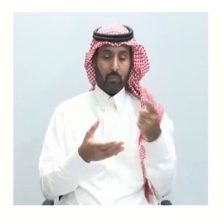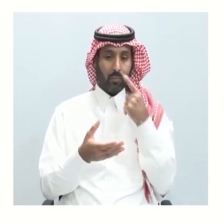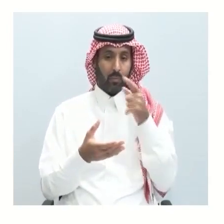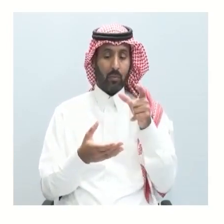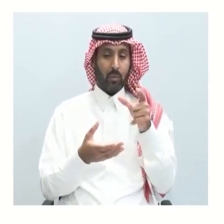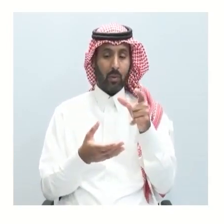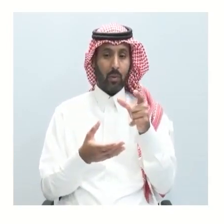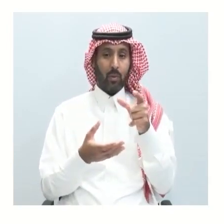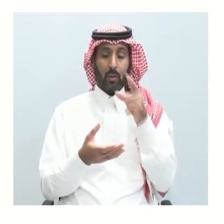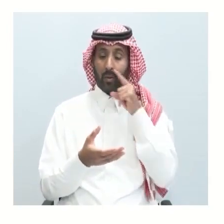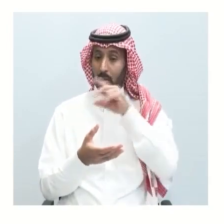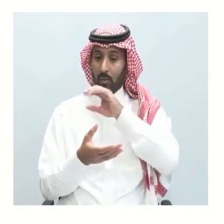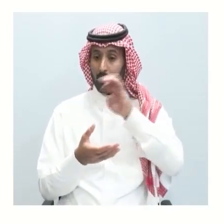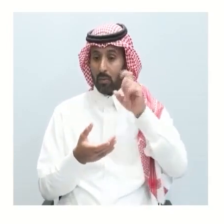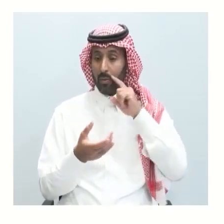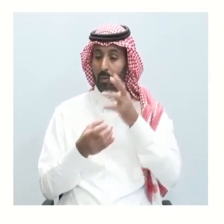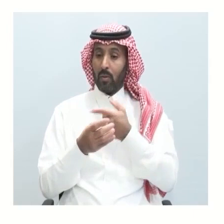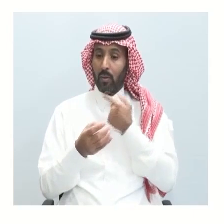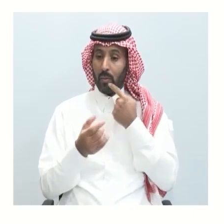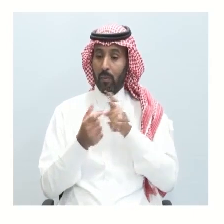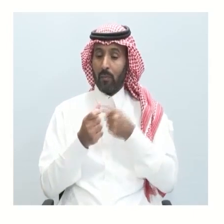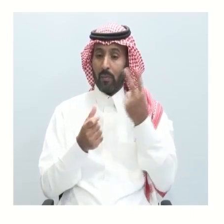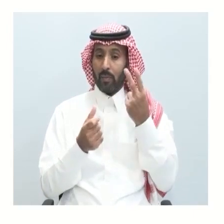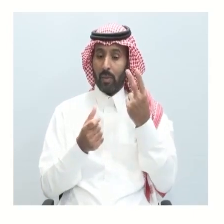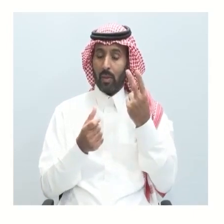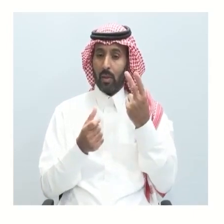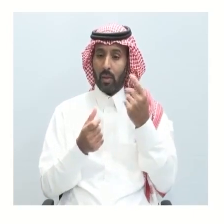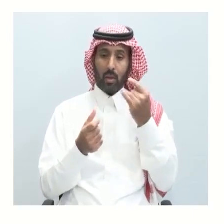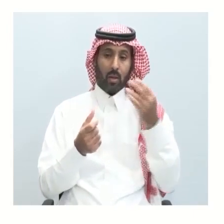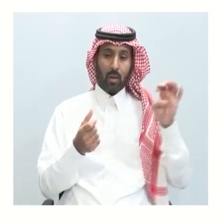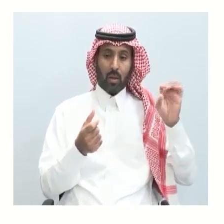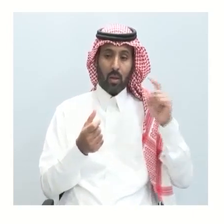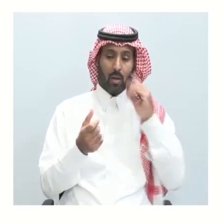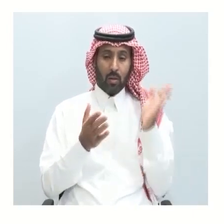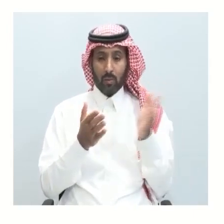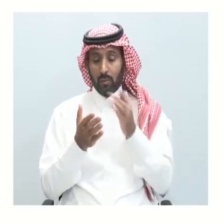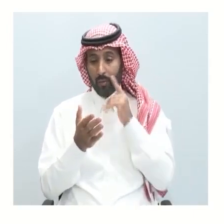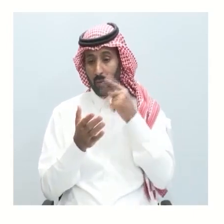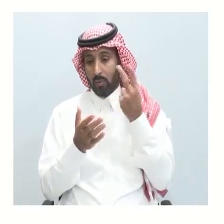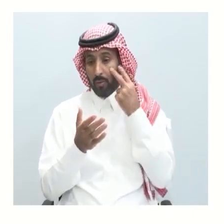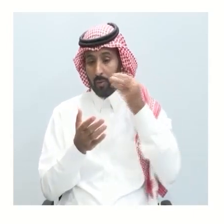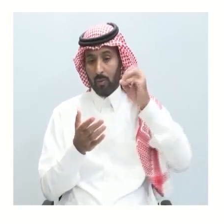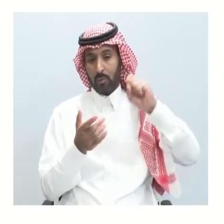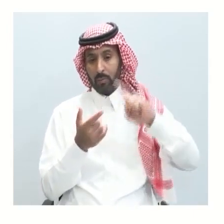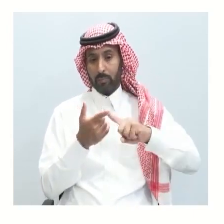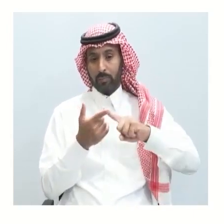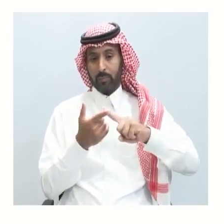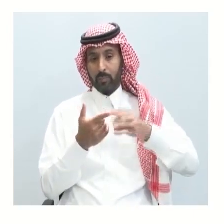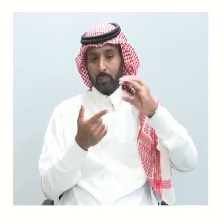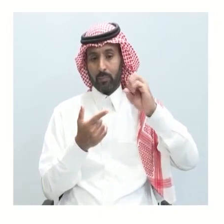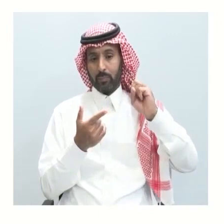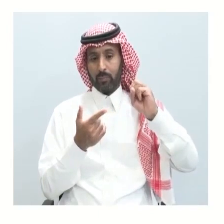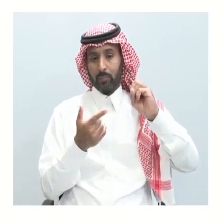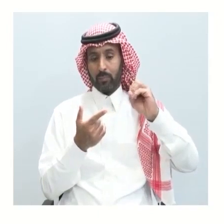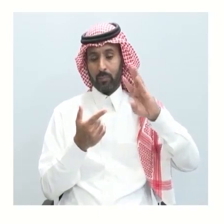هل يوجد معاملات؟ نعم، في النواتج يوجد اثنين، اذا سيكون يسبق اول اكسيد الكربون.